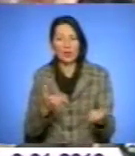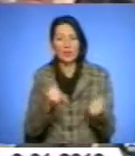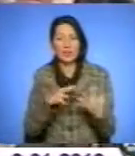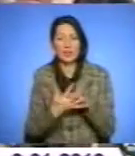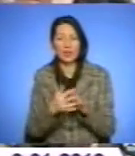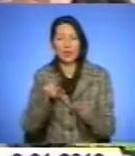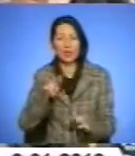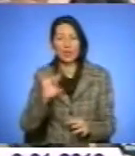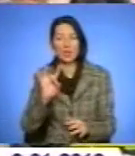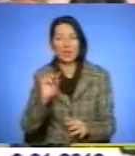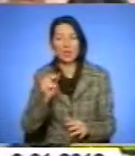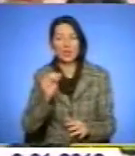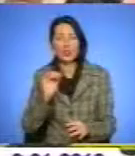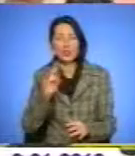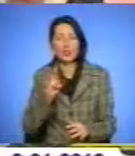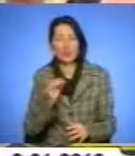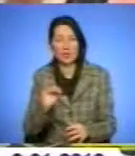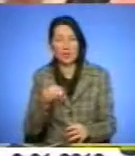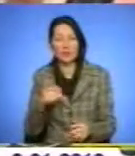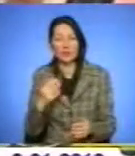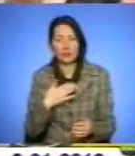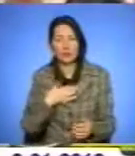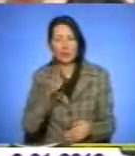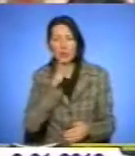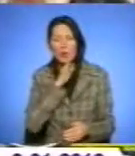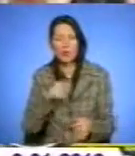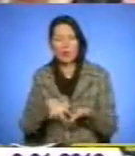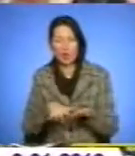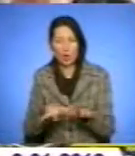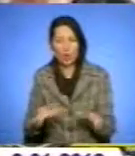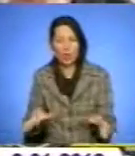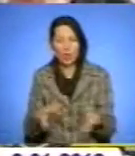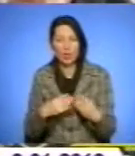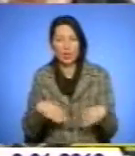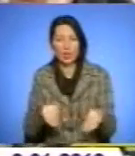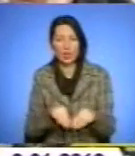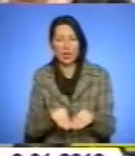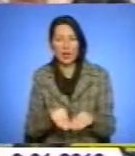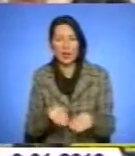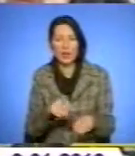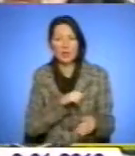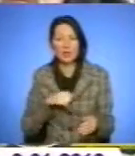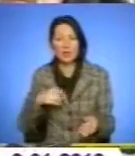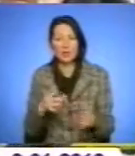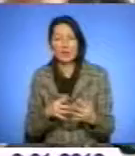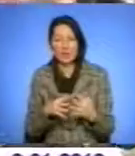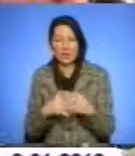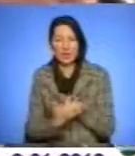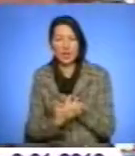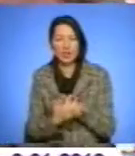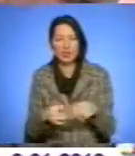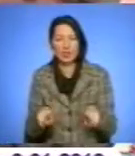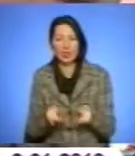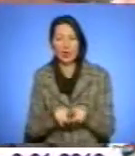Звідти моєї мами родина, коріння бере, саме з села Ярчиці. Саме з Ярчивець і теж